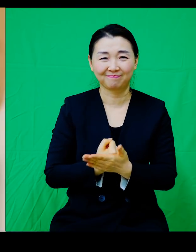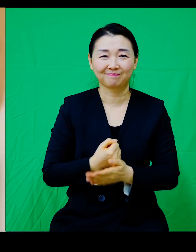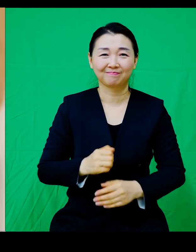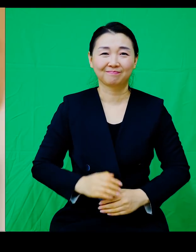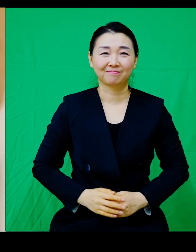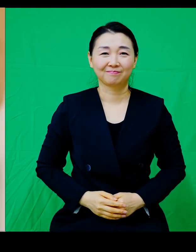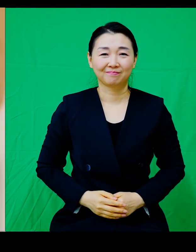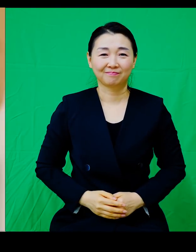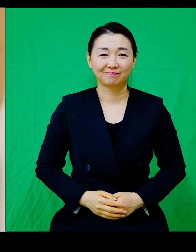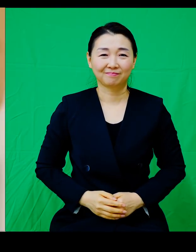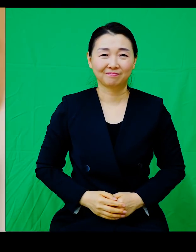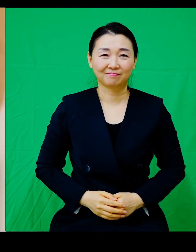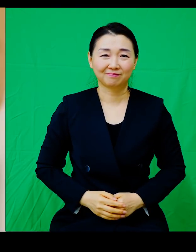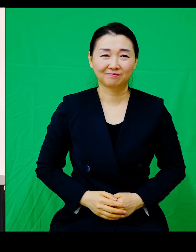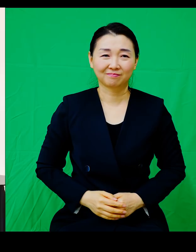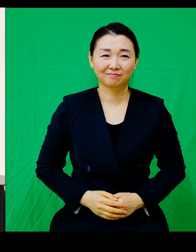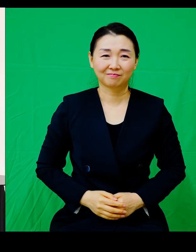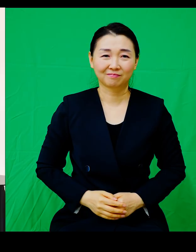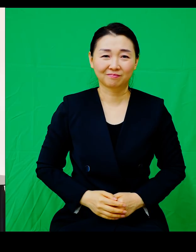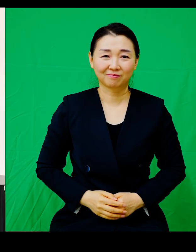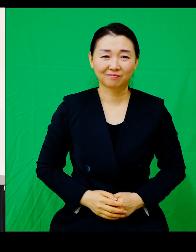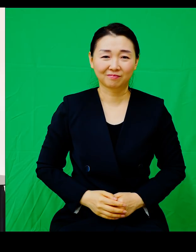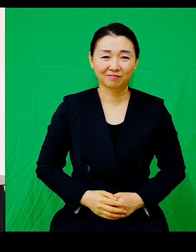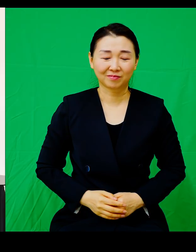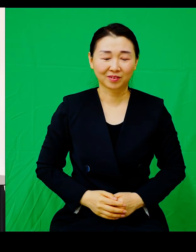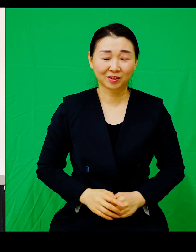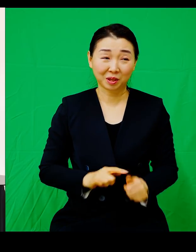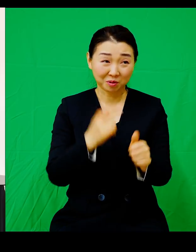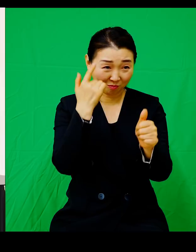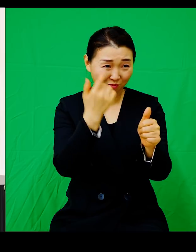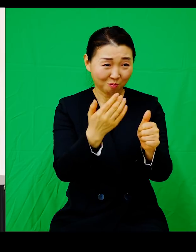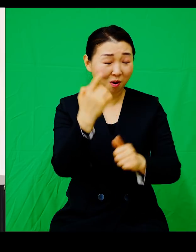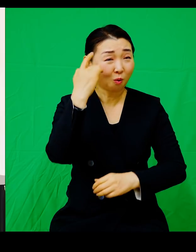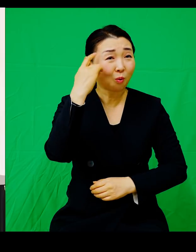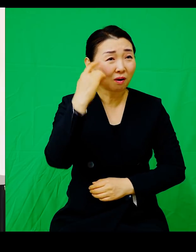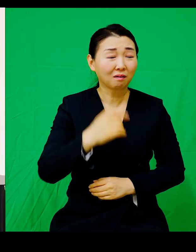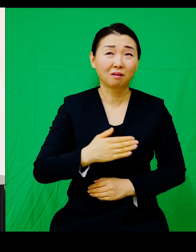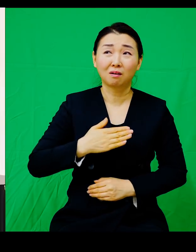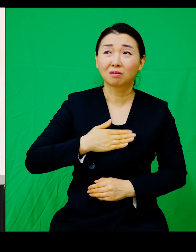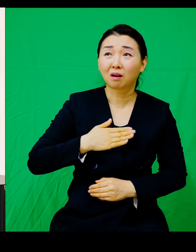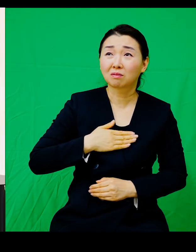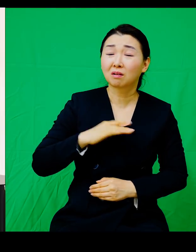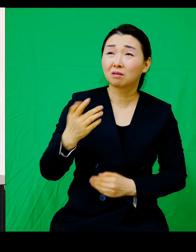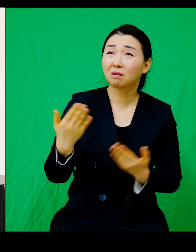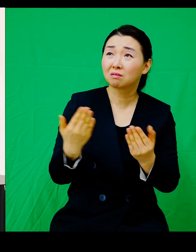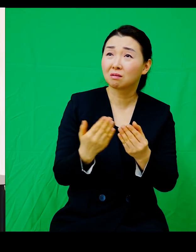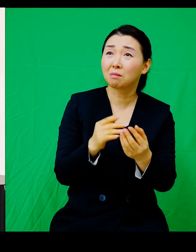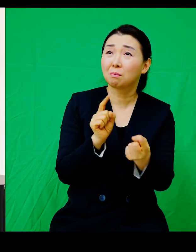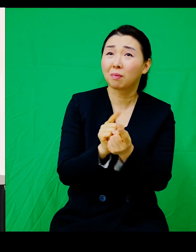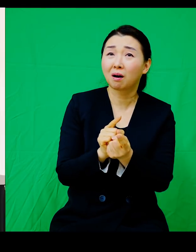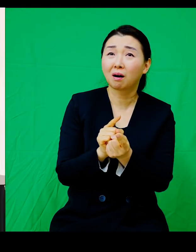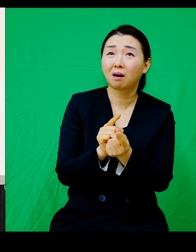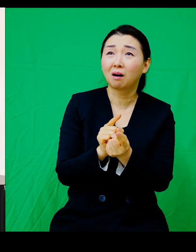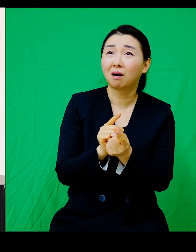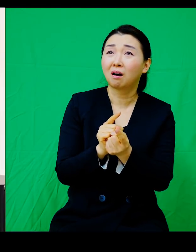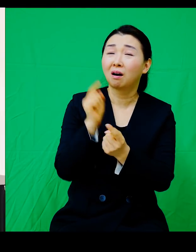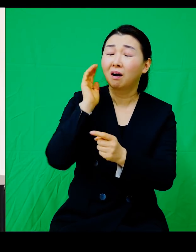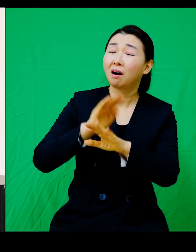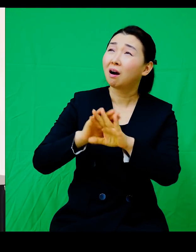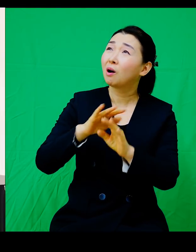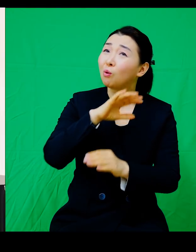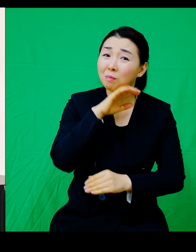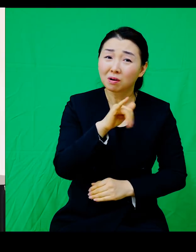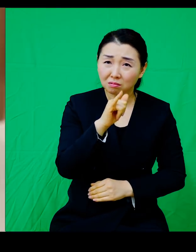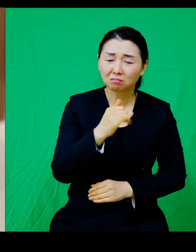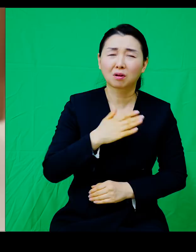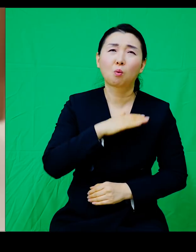네. 근데 이제 왜 나한테만 이런 일이 생겼는지 그 하늘을 원망해 본 적은 없으신가요? 네, 당연히 원망했죠.